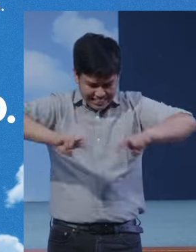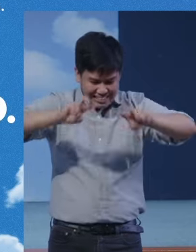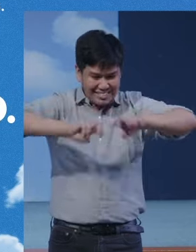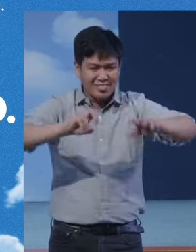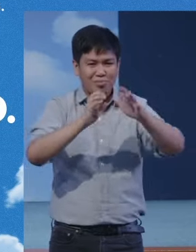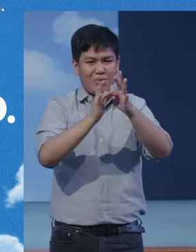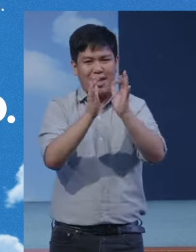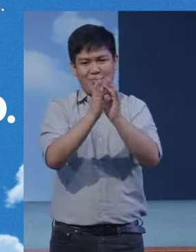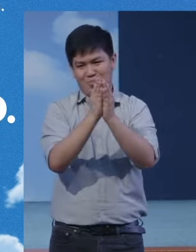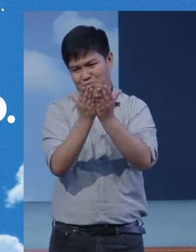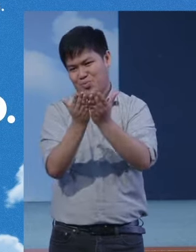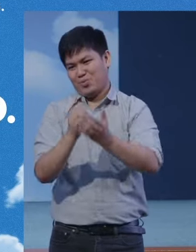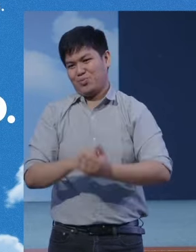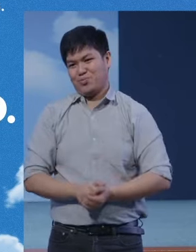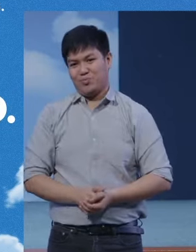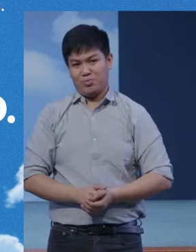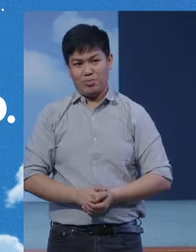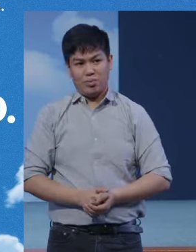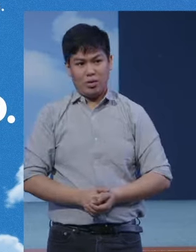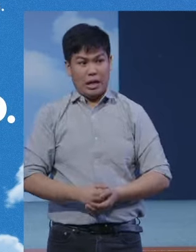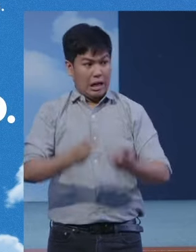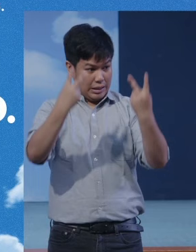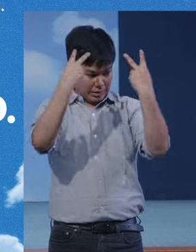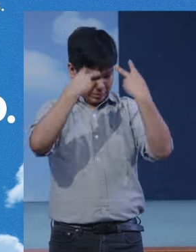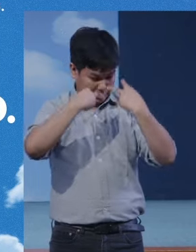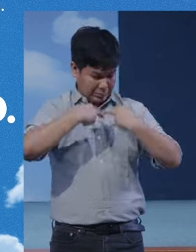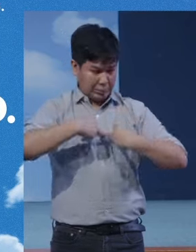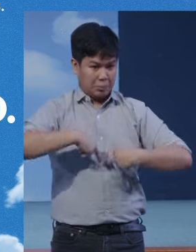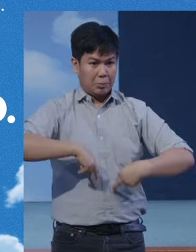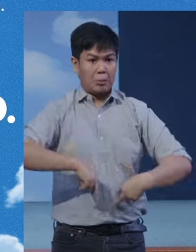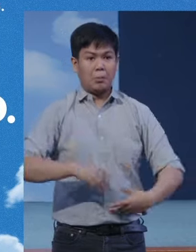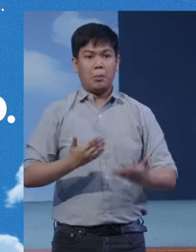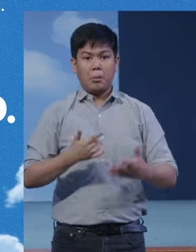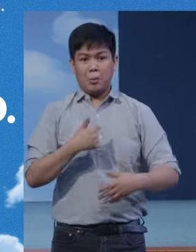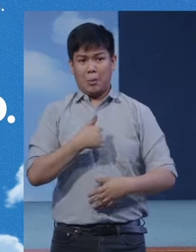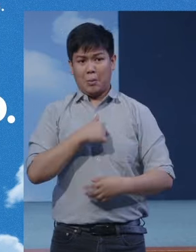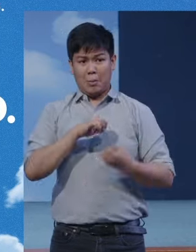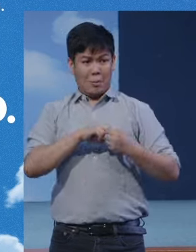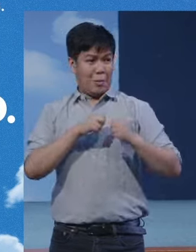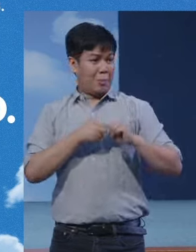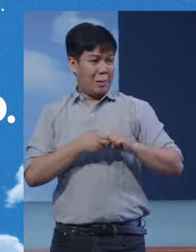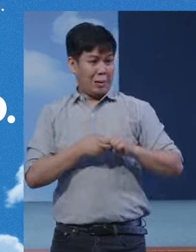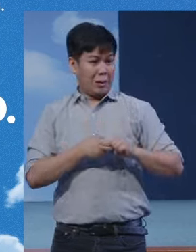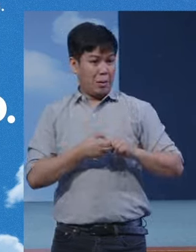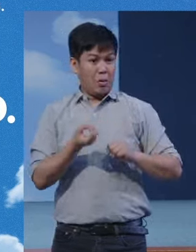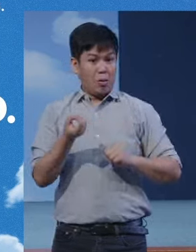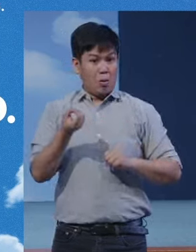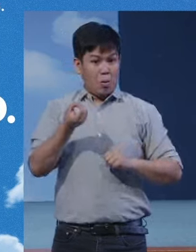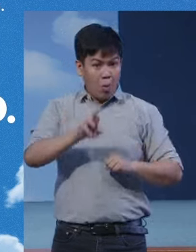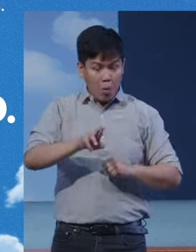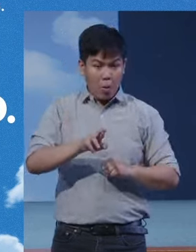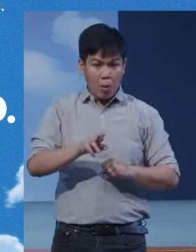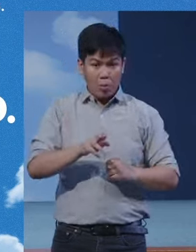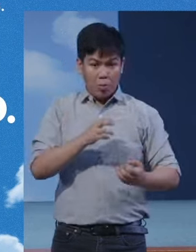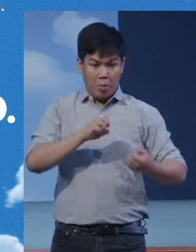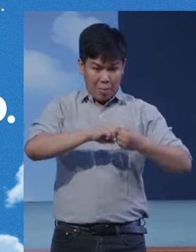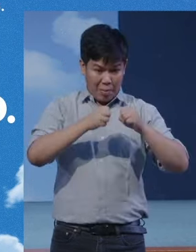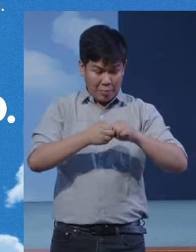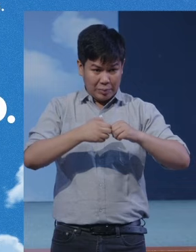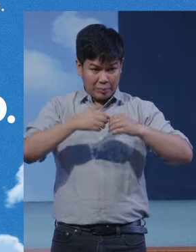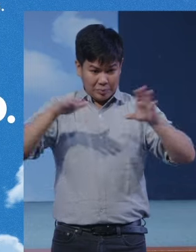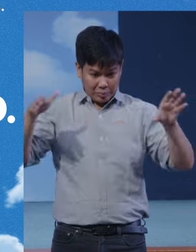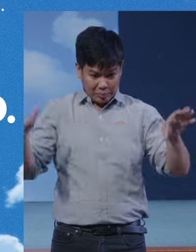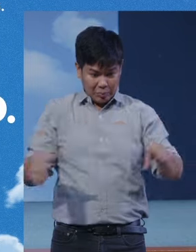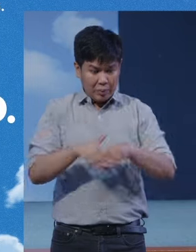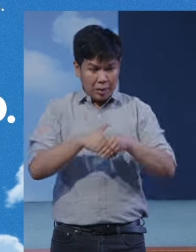araw-araw Look at yourself Baka naman nasa akin ang problema o baka merong problema na nagmumula sa akin Kailangan kong